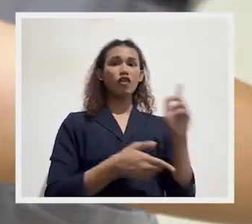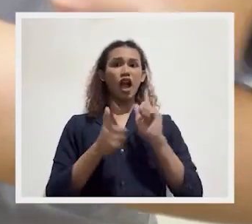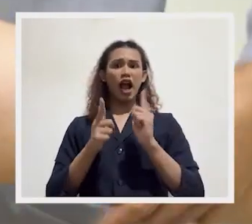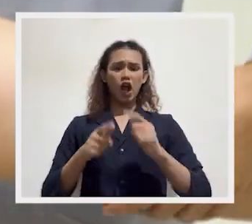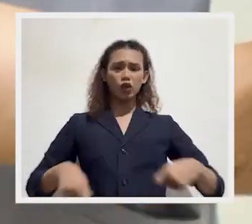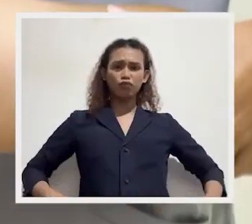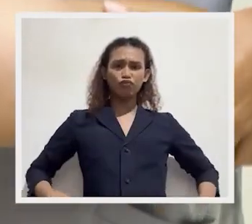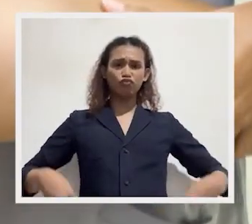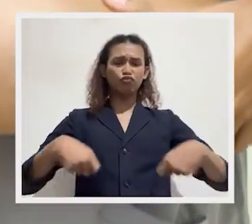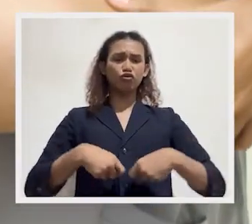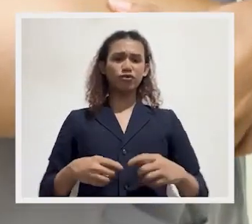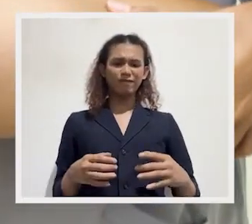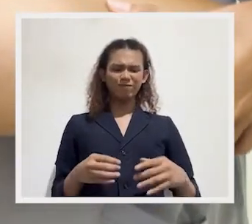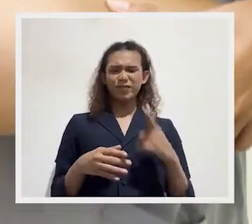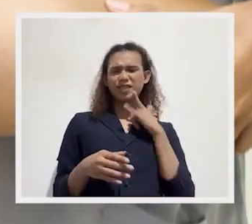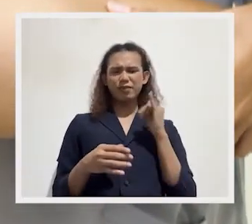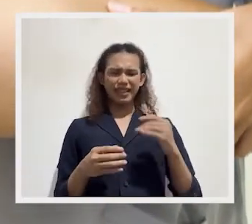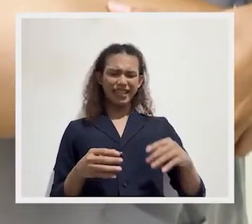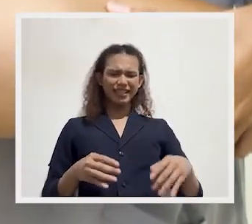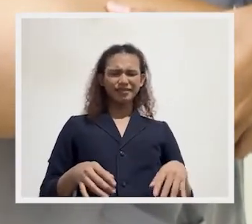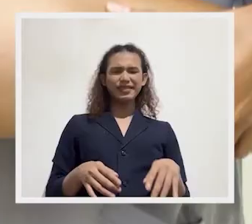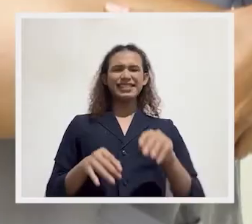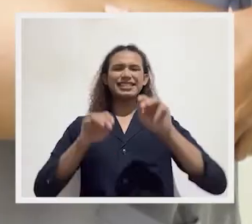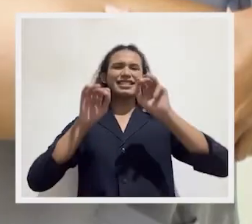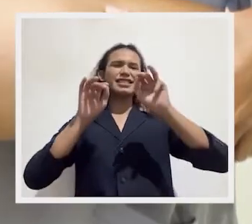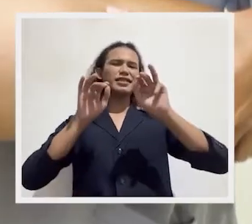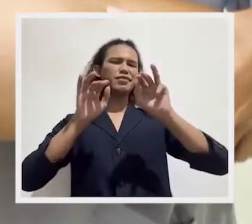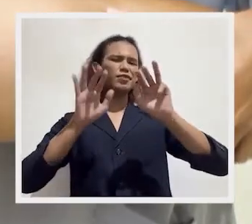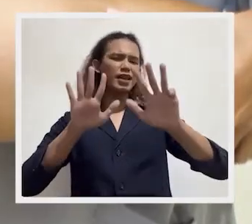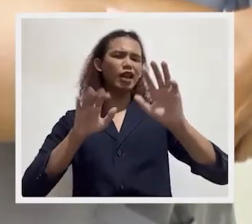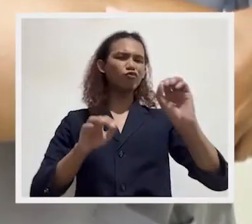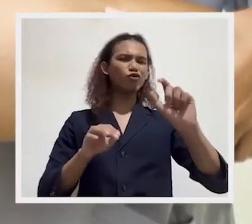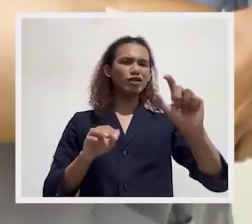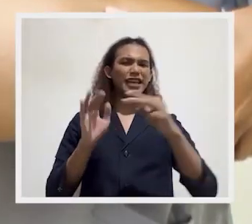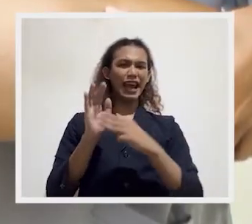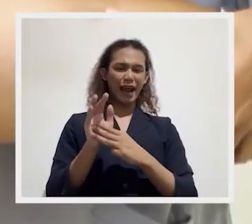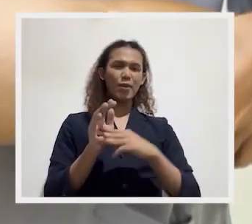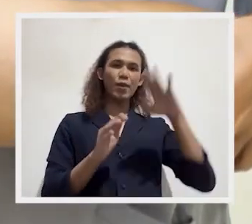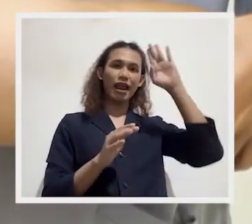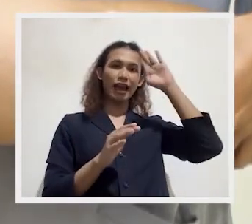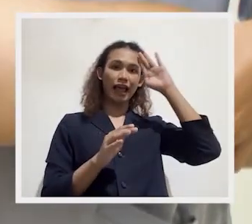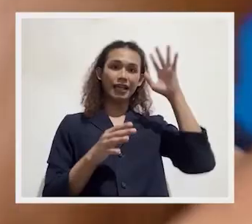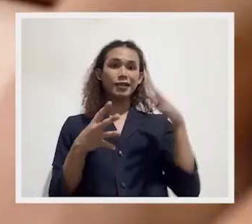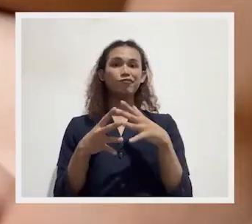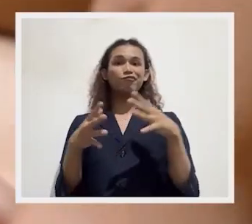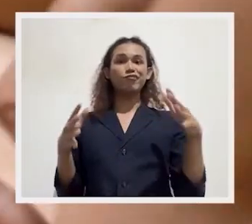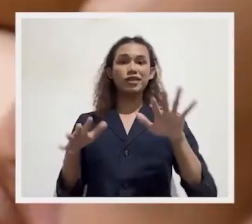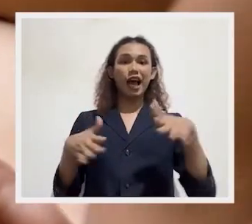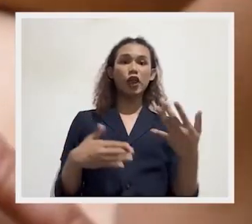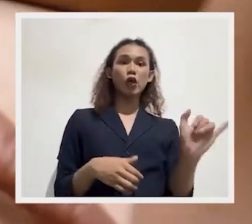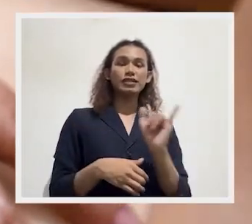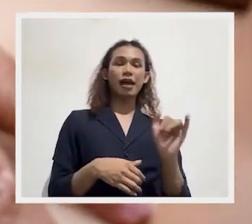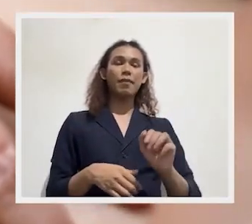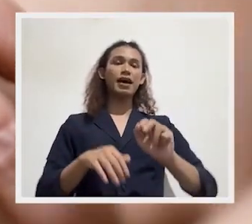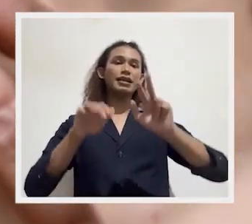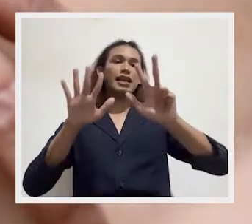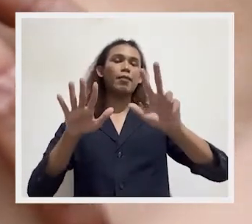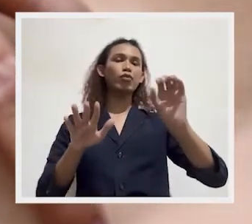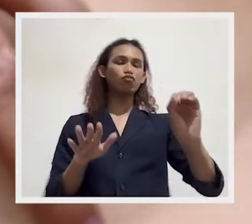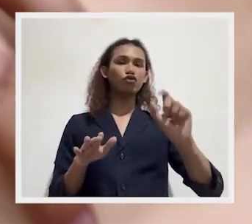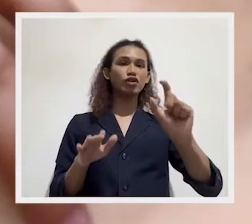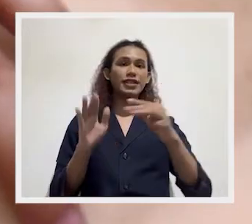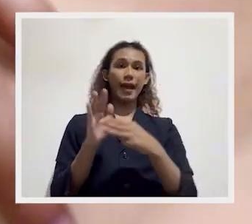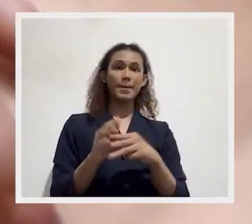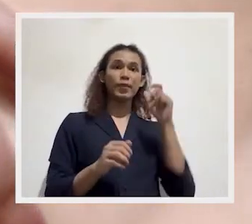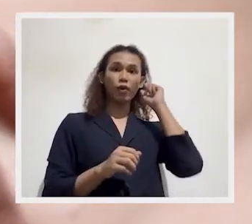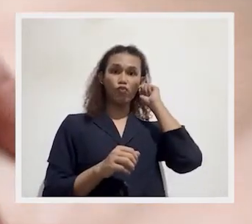lingkar perut atau punggung lebih besar atau sama dengan 90 cm pada laki-laki dan lebih besar atau sama dengan 80 cm